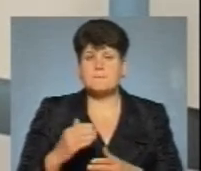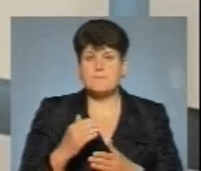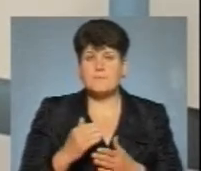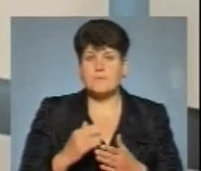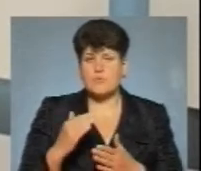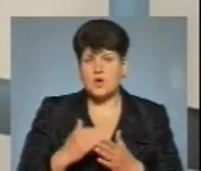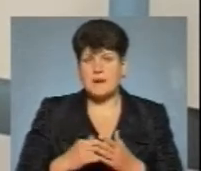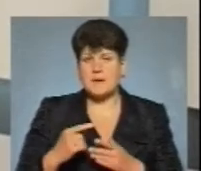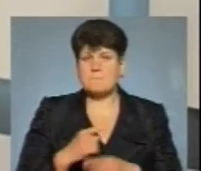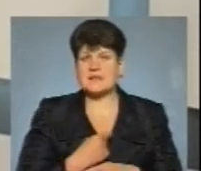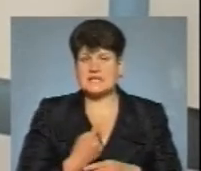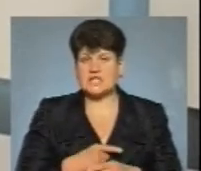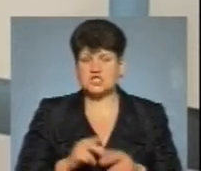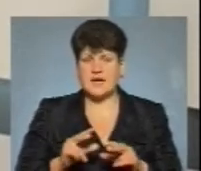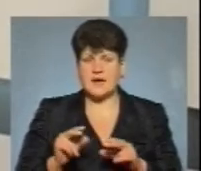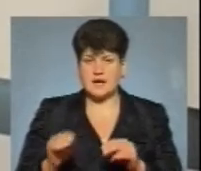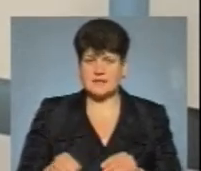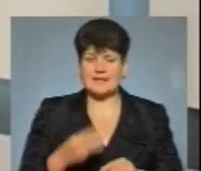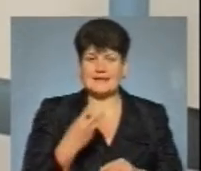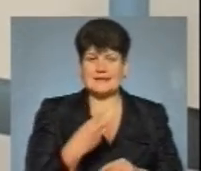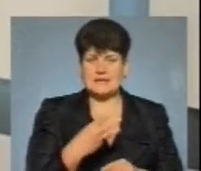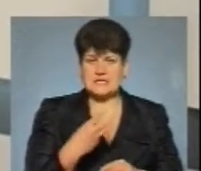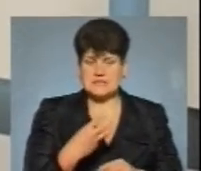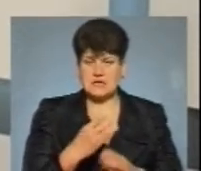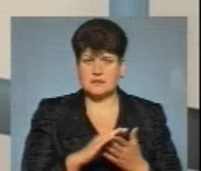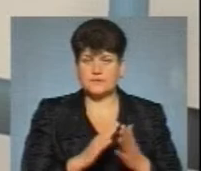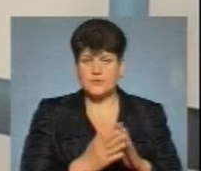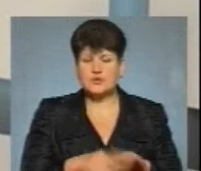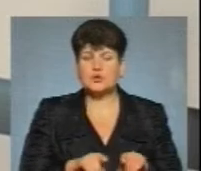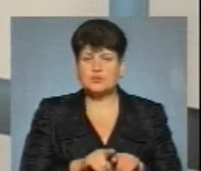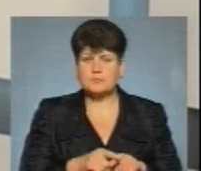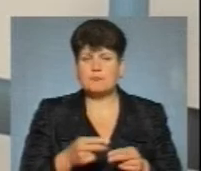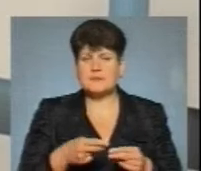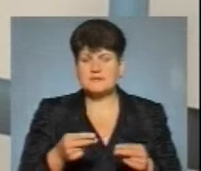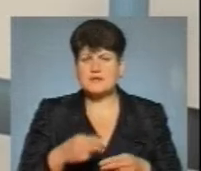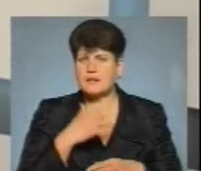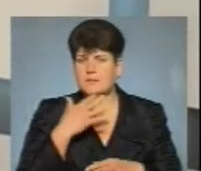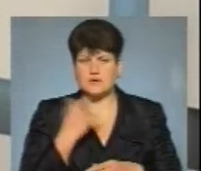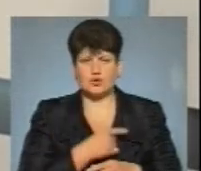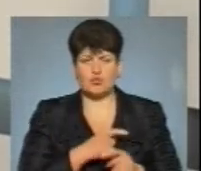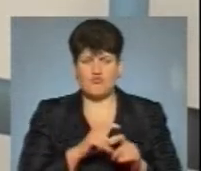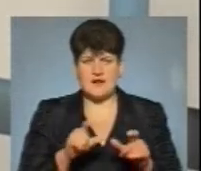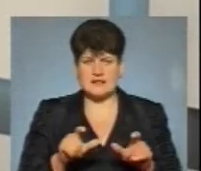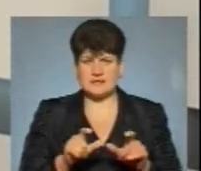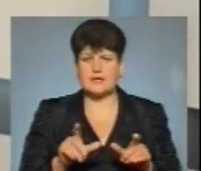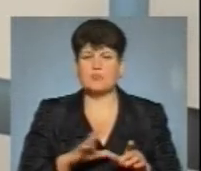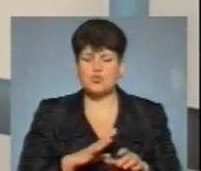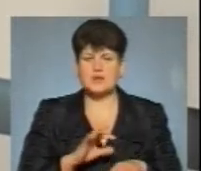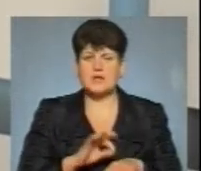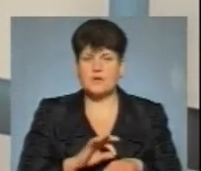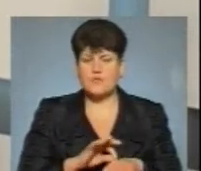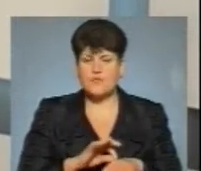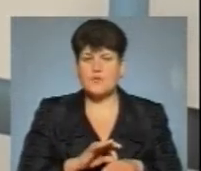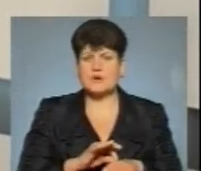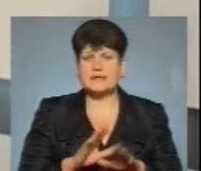медичних гарантій. І по 30-му пакету в нас також підписали багато лікувальних закладів, де були в нас хворі, де знаходилися